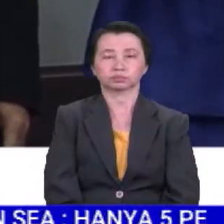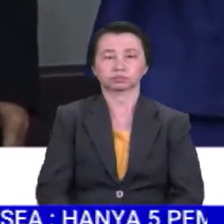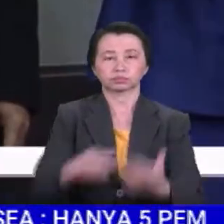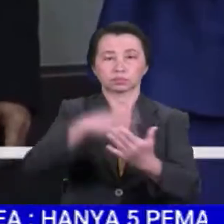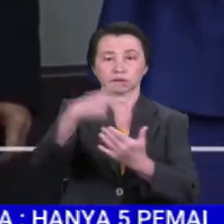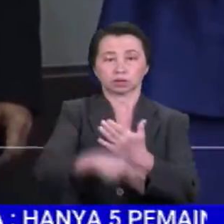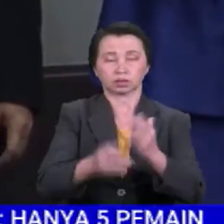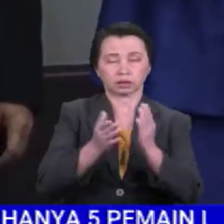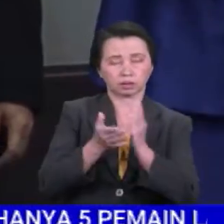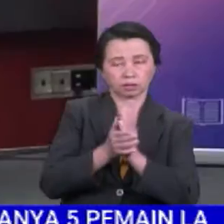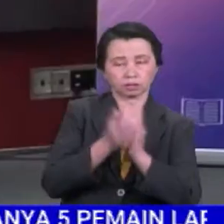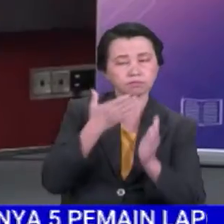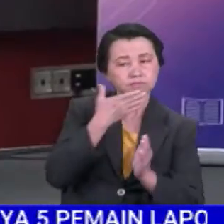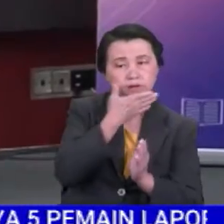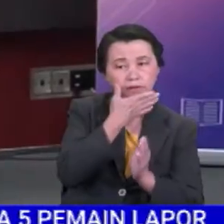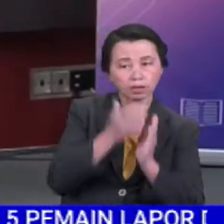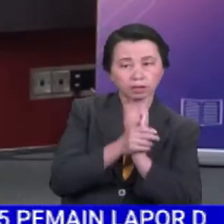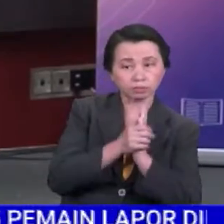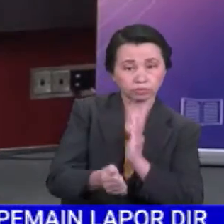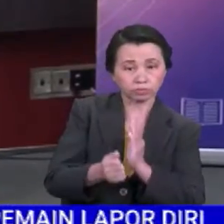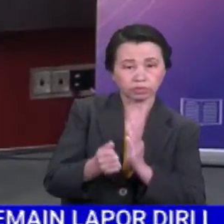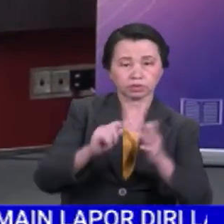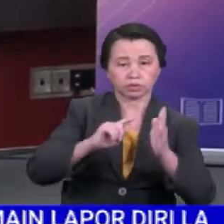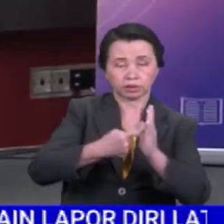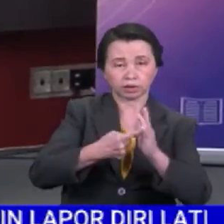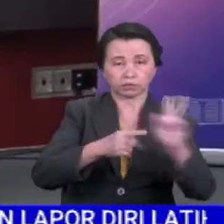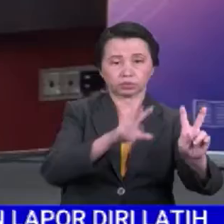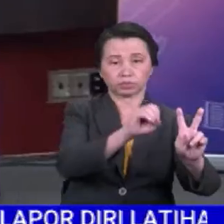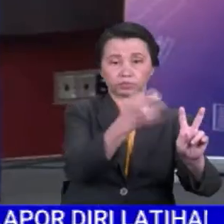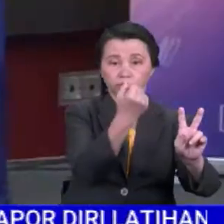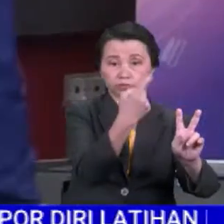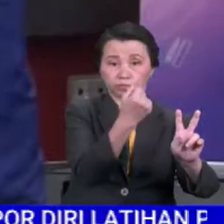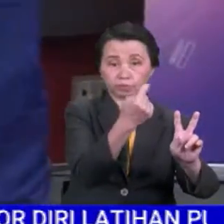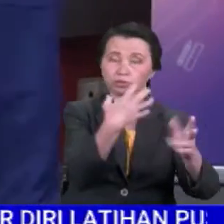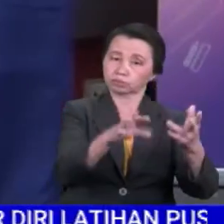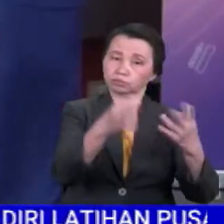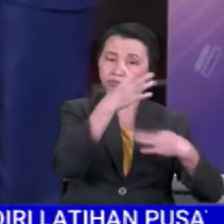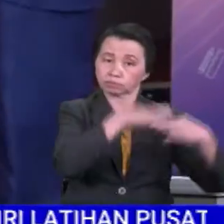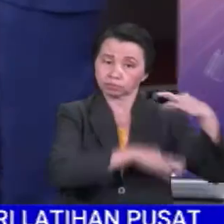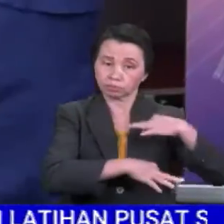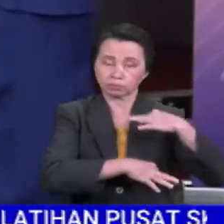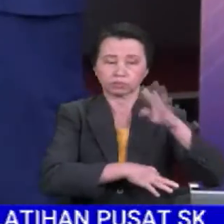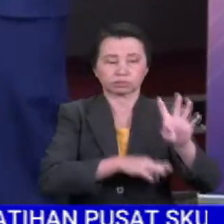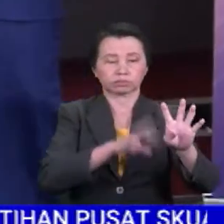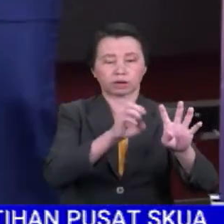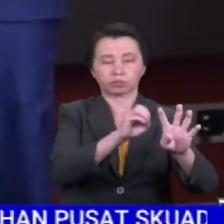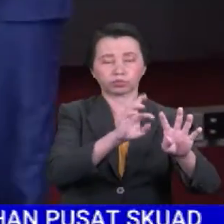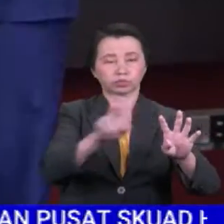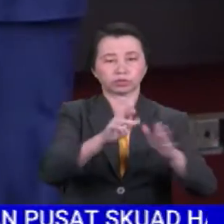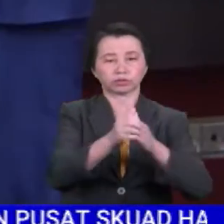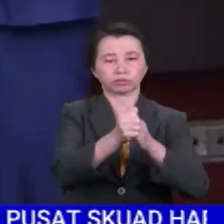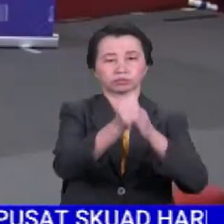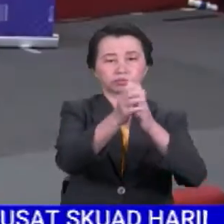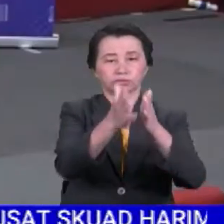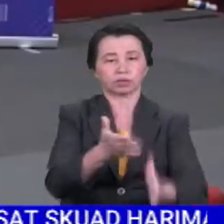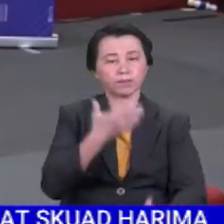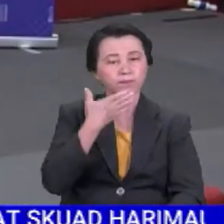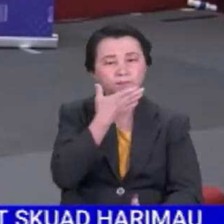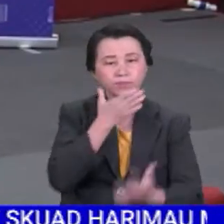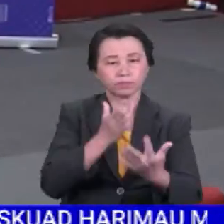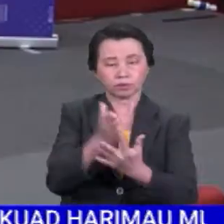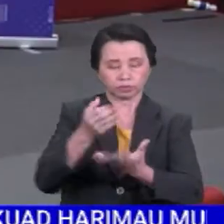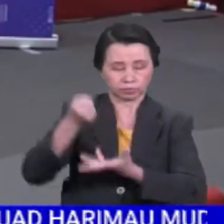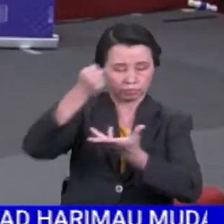Program Bakat Muda Axiata yang dilancarkan pada tahun 2011 telah memanfaatkan lebih 40,000 pemimpin muda menerusi